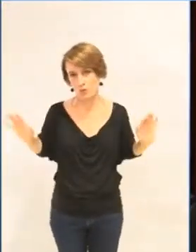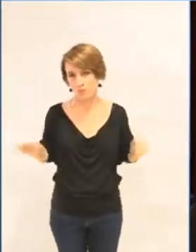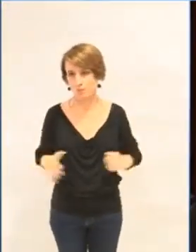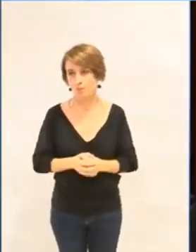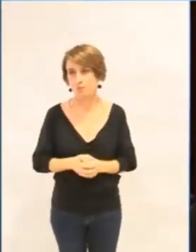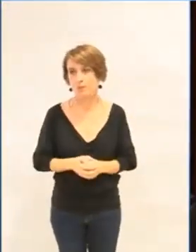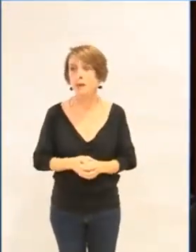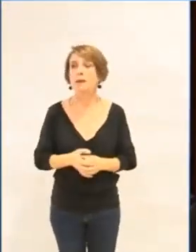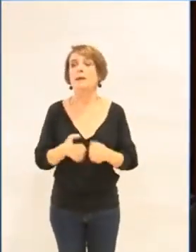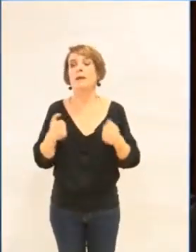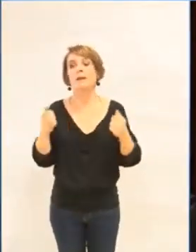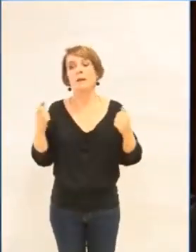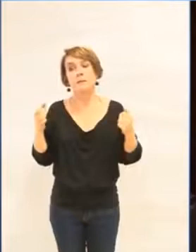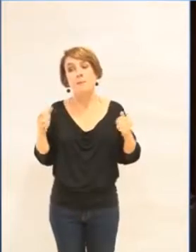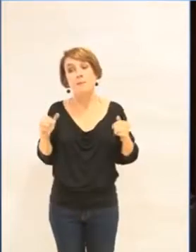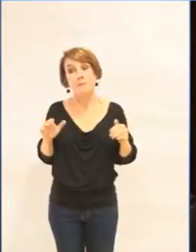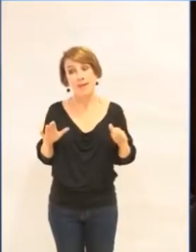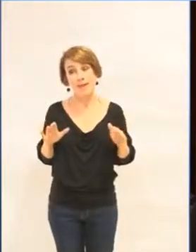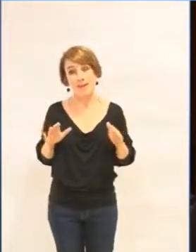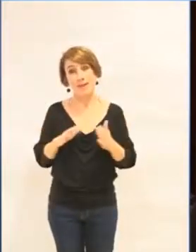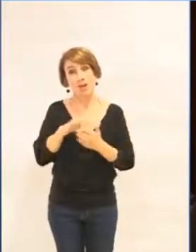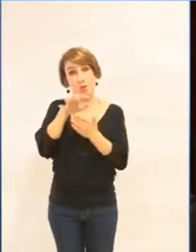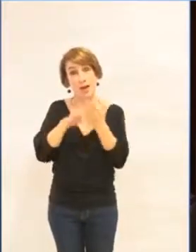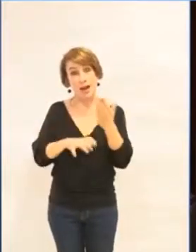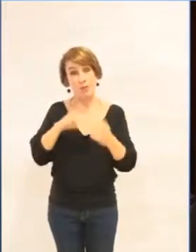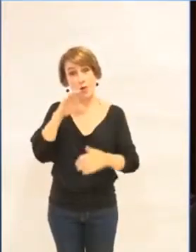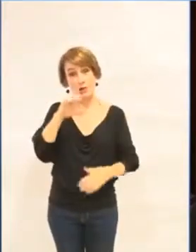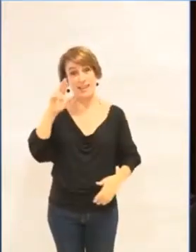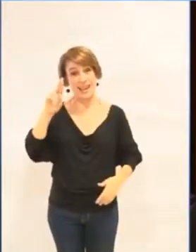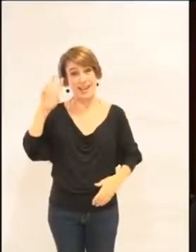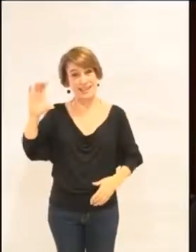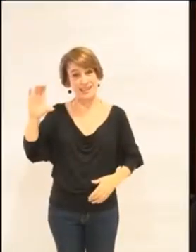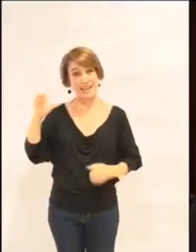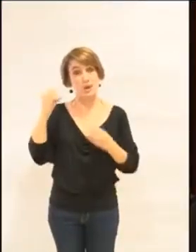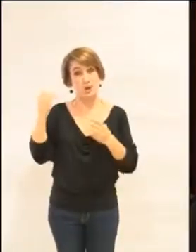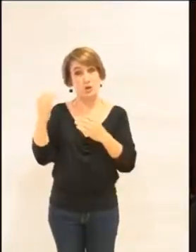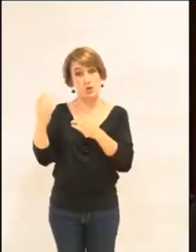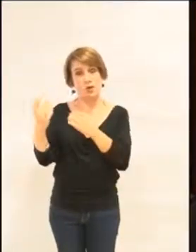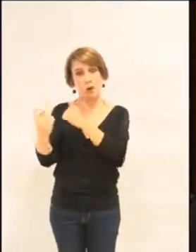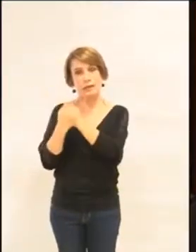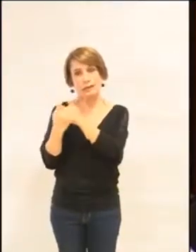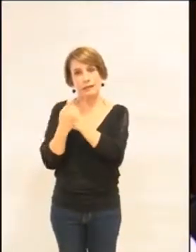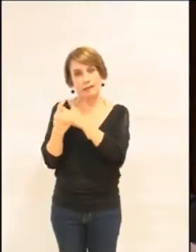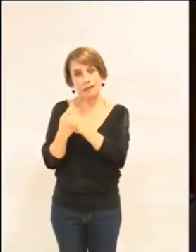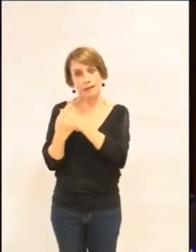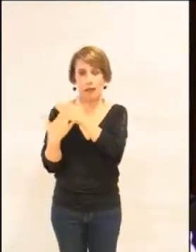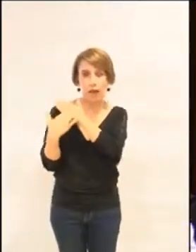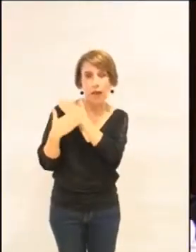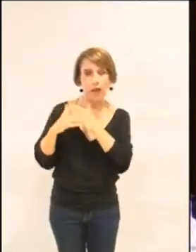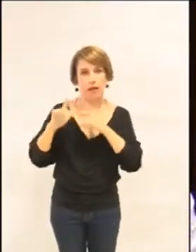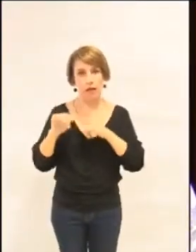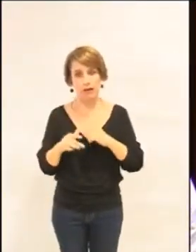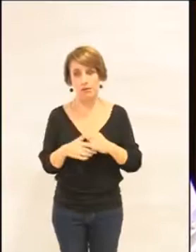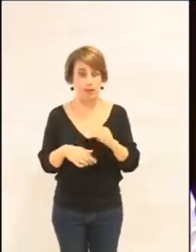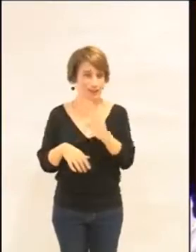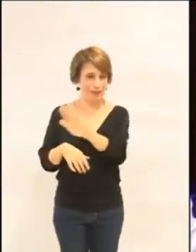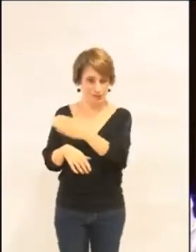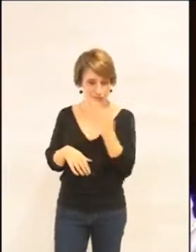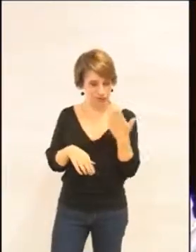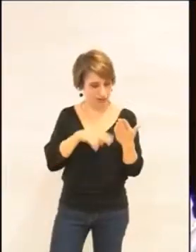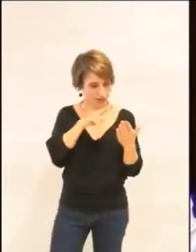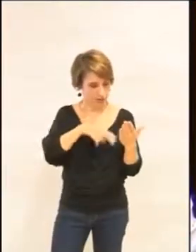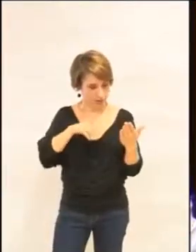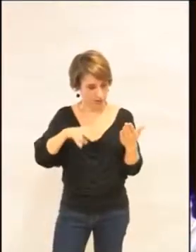Ceci dit, on sort rarement indemne d'un rapport de la CRC, ou plus exactement, si l'on s'en réfère à la gravité des remarques